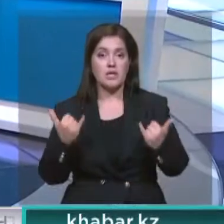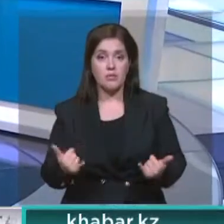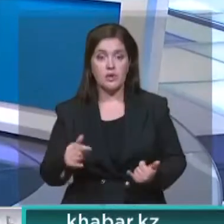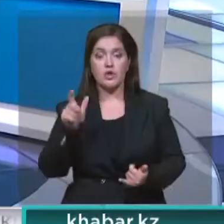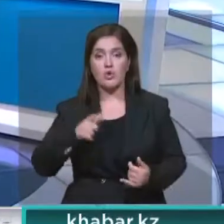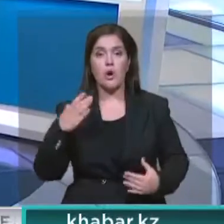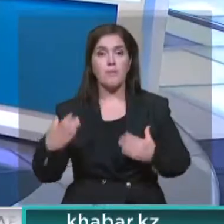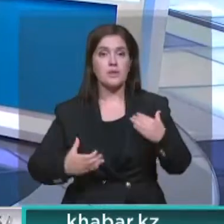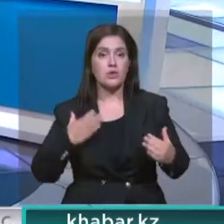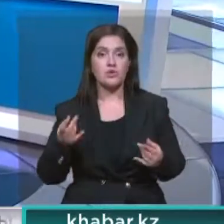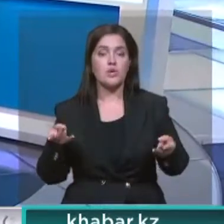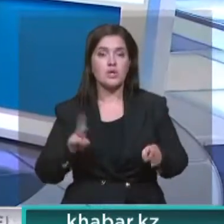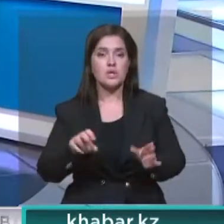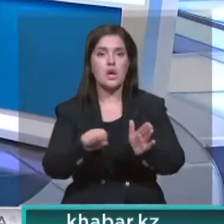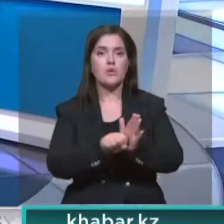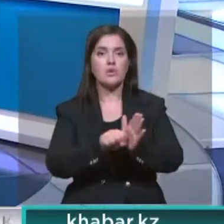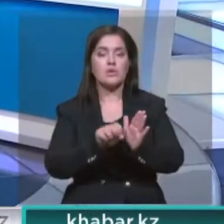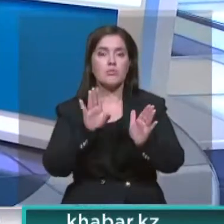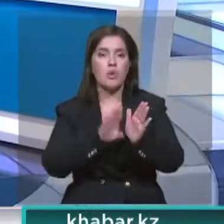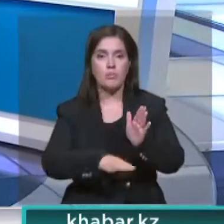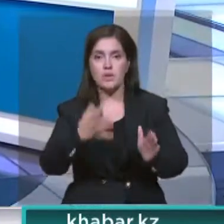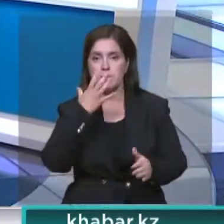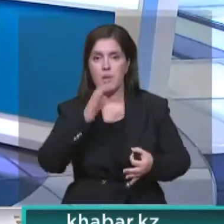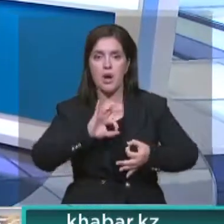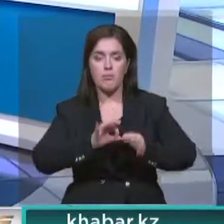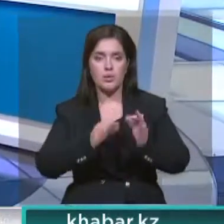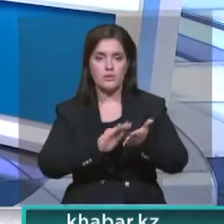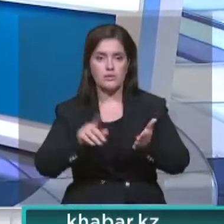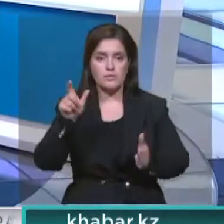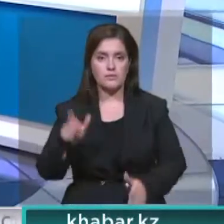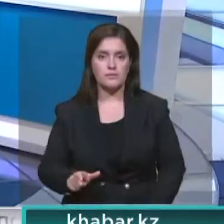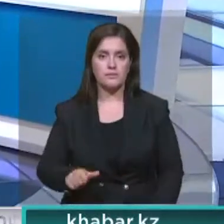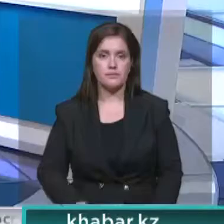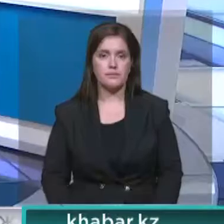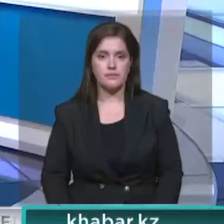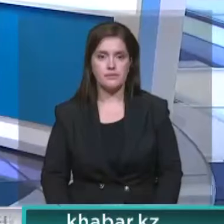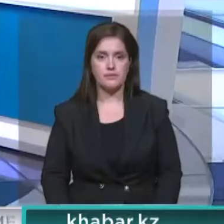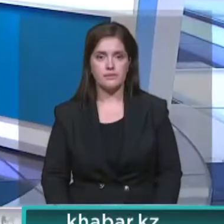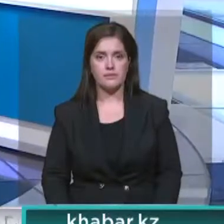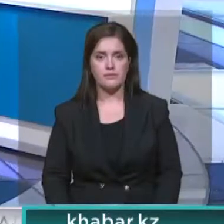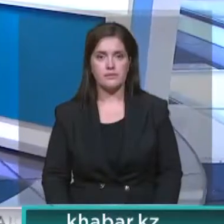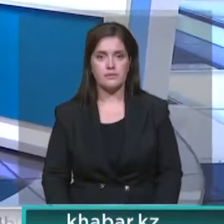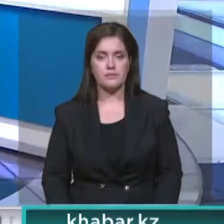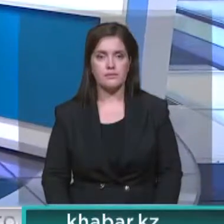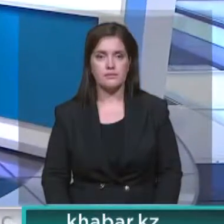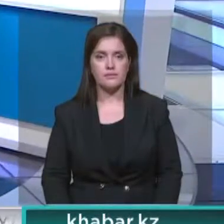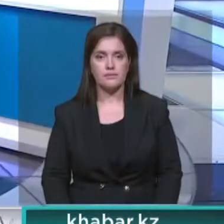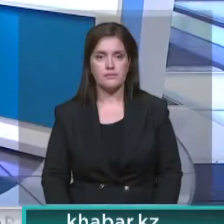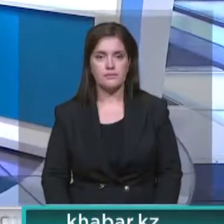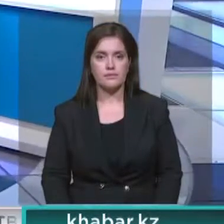невыгодно. Теперь же люди опасаются, что останутся зимой без тепла. Подробности у Нургуль Ахметовой.